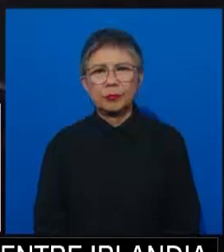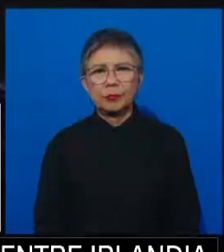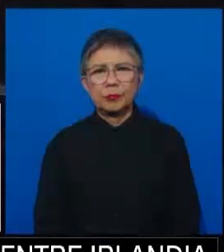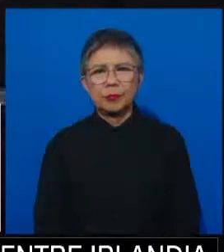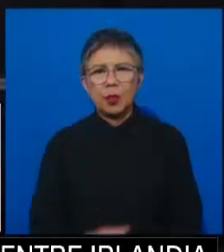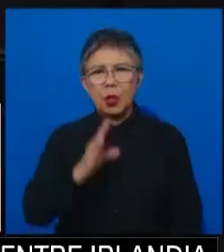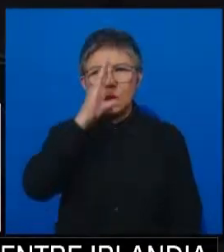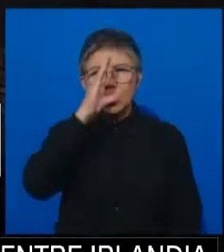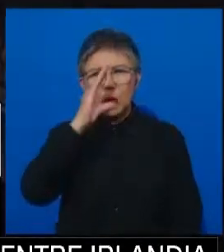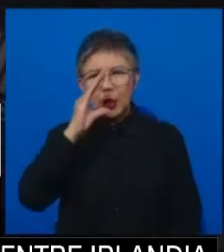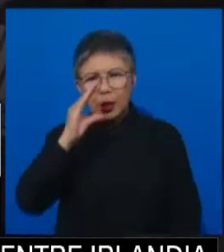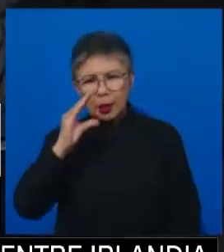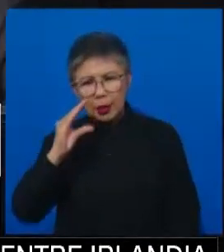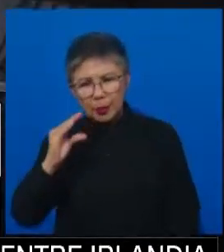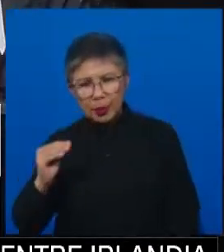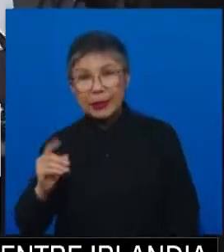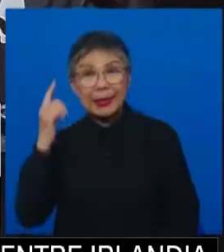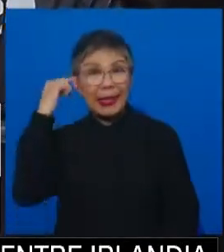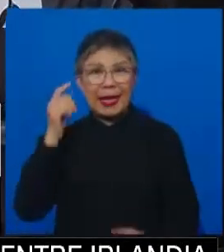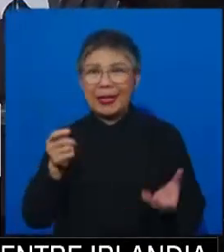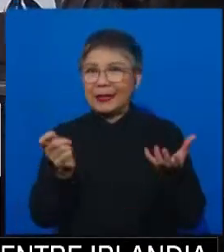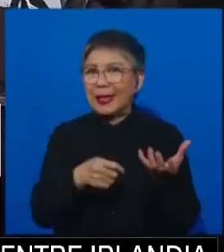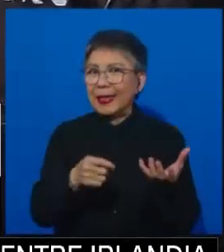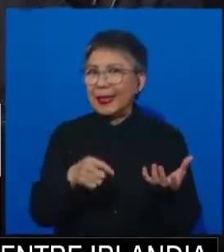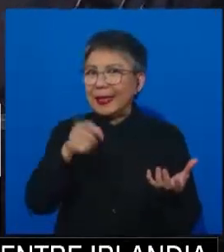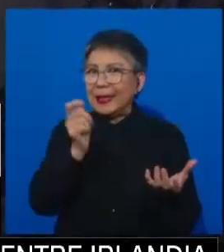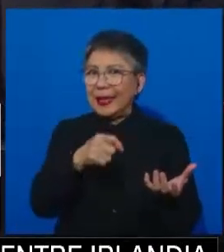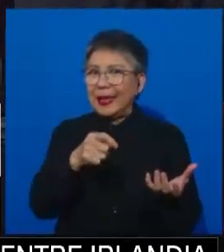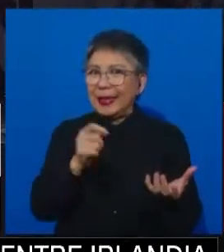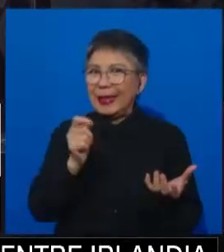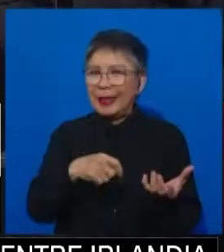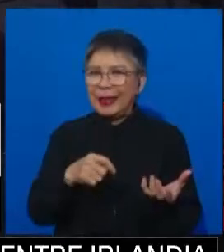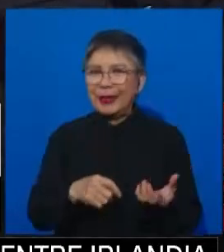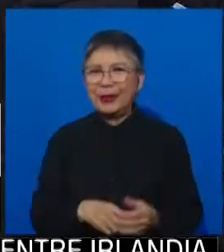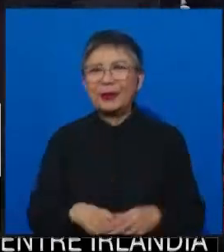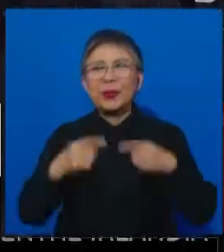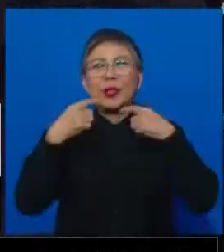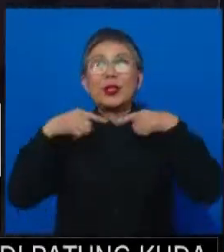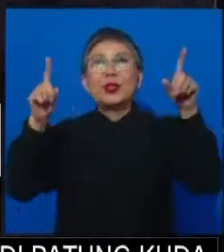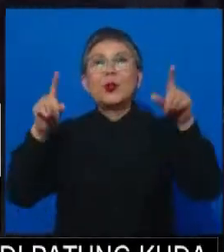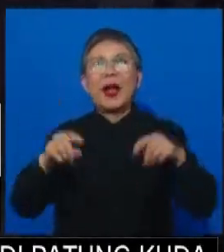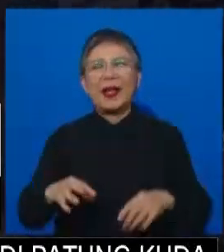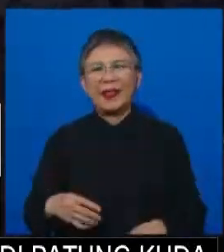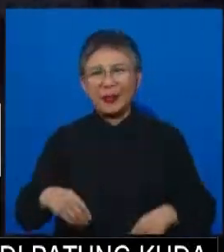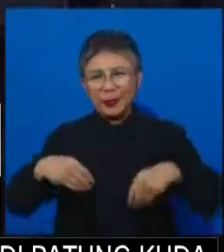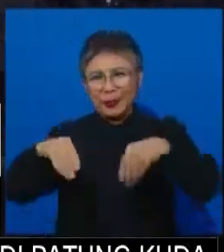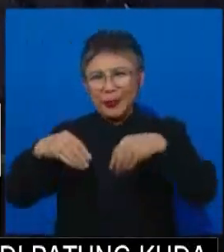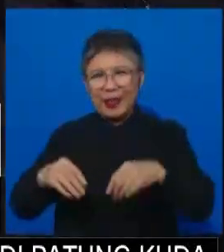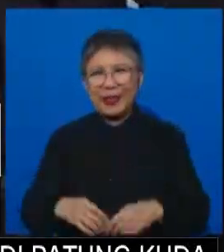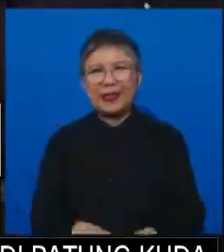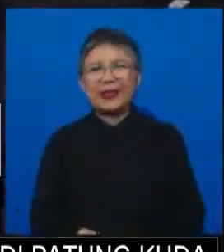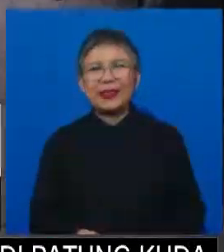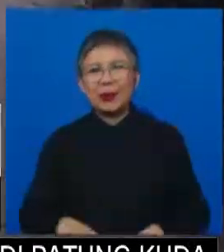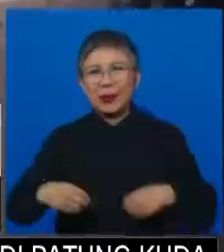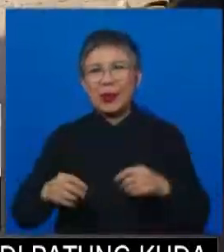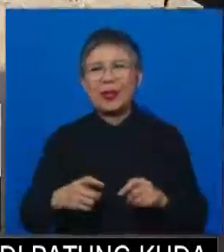Sore hampir menjelang saat terdengar suara sendok dan mangkok beradu menimbulkan nada melengking lirih. Khas suara